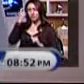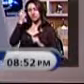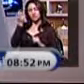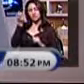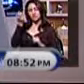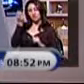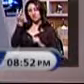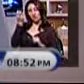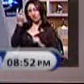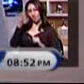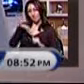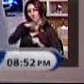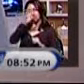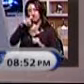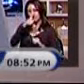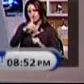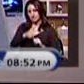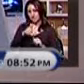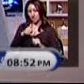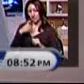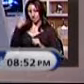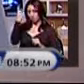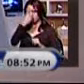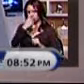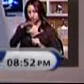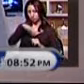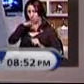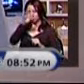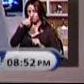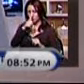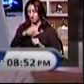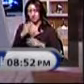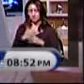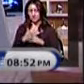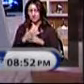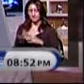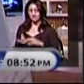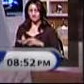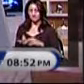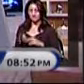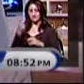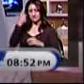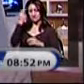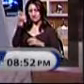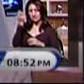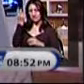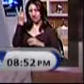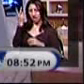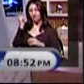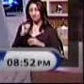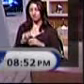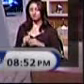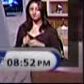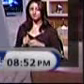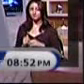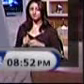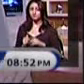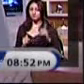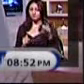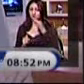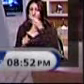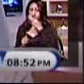حاله الغضب في اوساط المثقفين بعد تعيين وزير جديد للثقافه؟ والله انا الحقيقه مندهش من السيد،